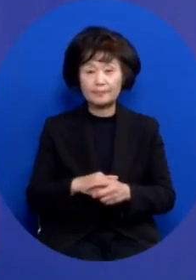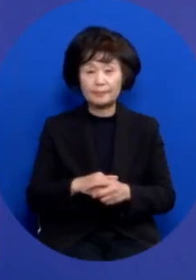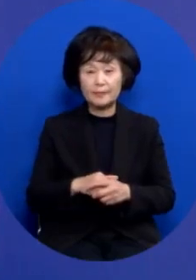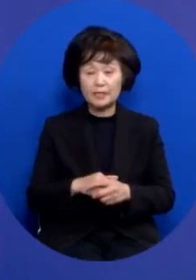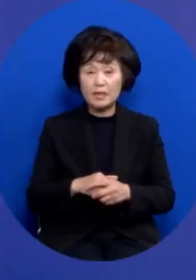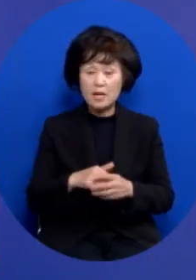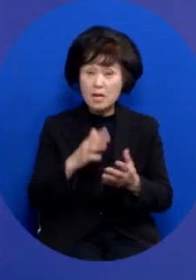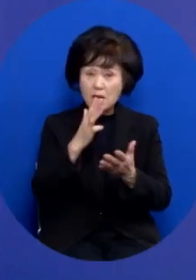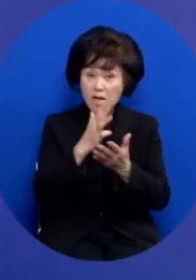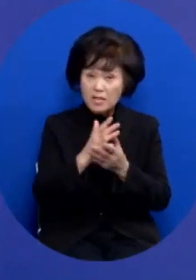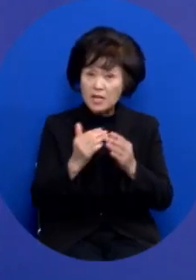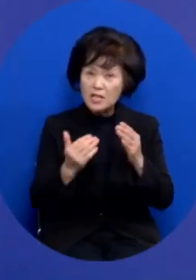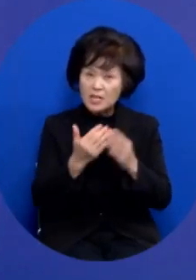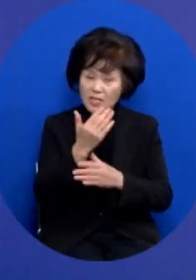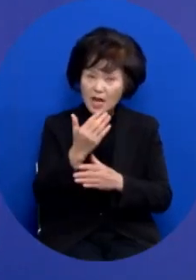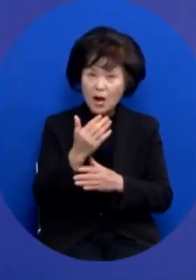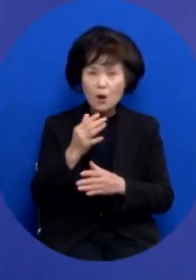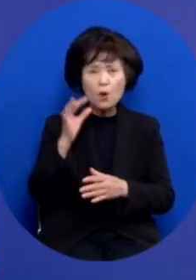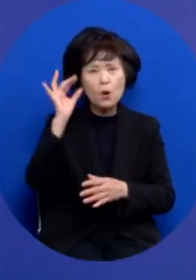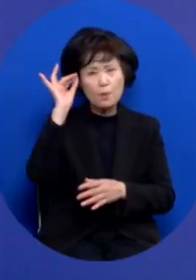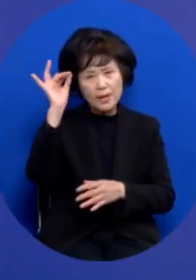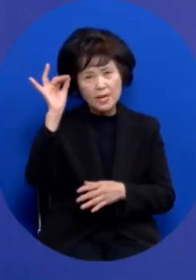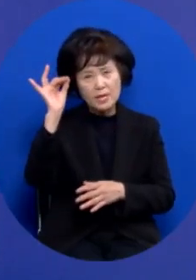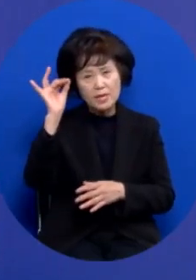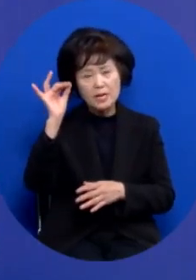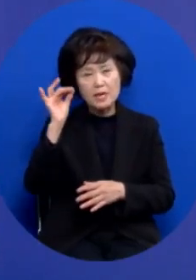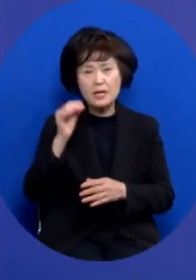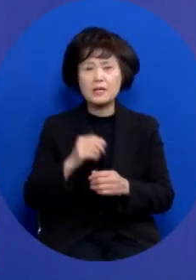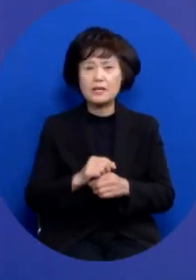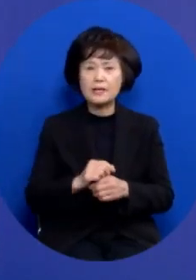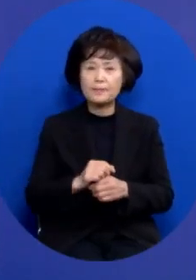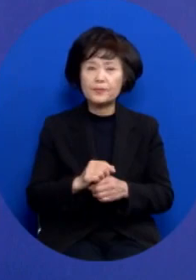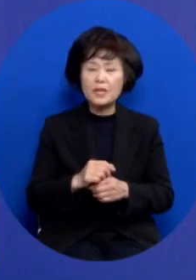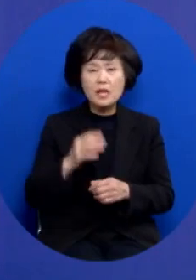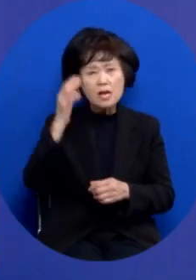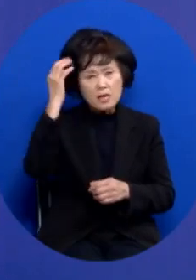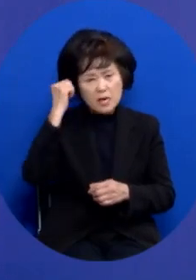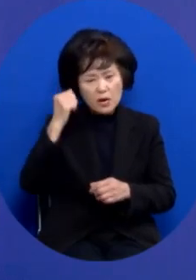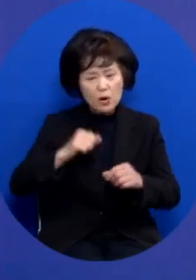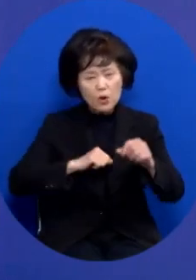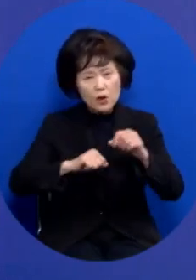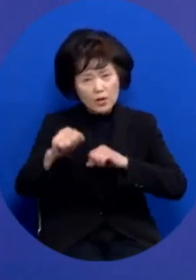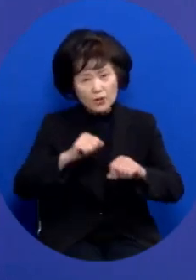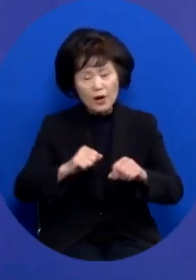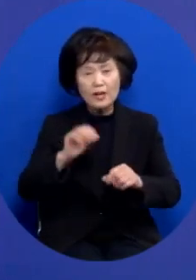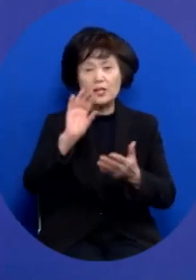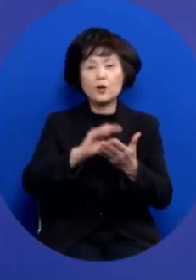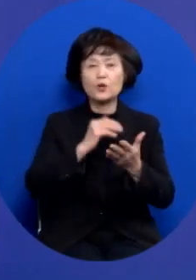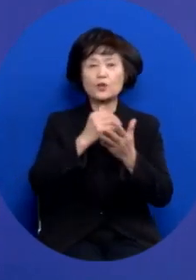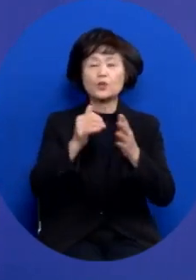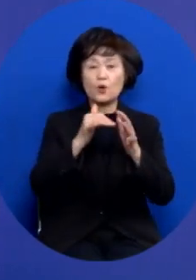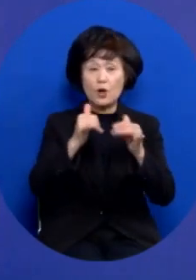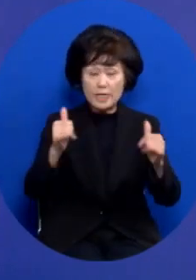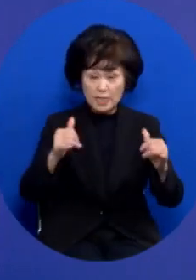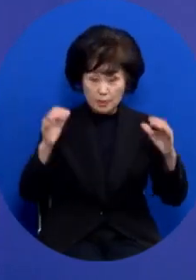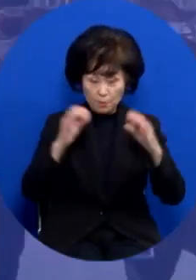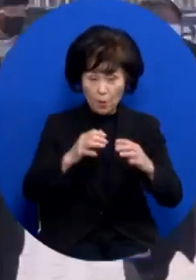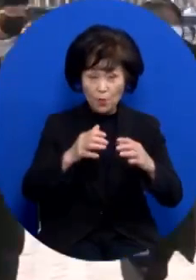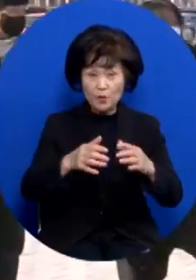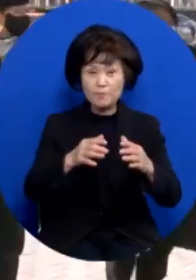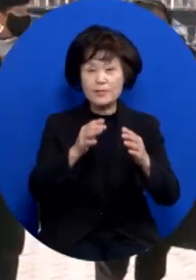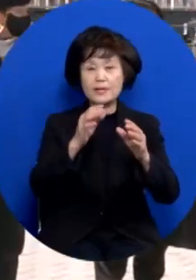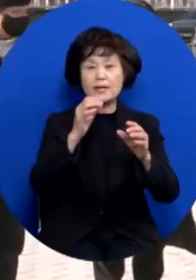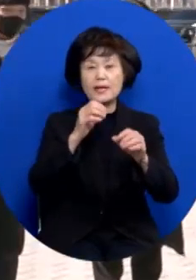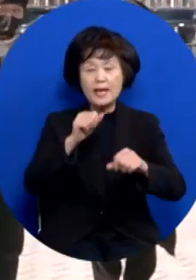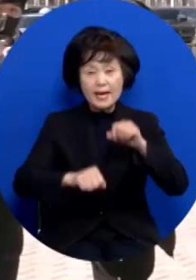이태원 참사 발생 100일을 맞은 가운데 12구 이태원 참사를 기억하고 행동하는 그리스도인 모임이 출범했습니다.